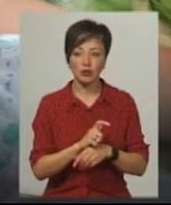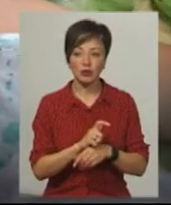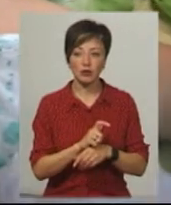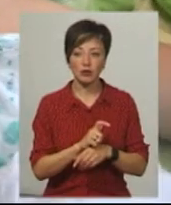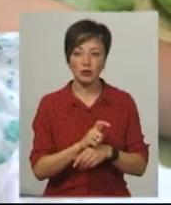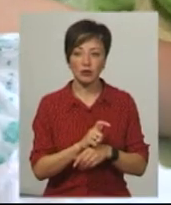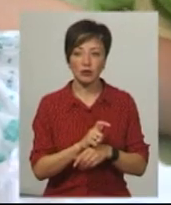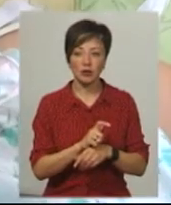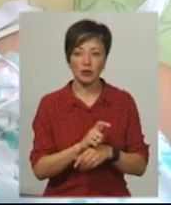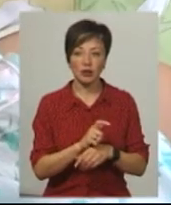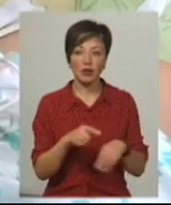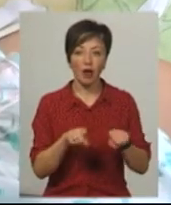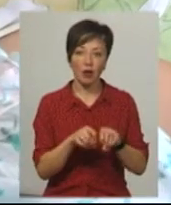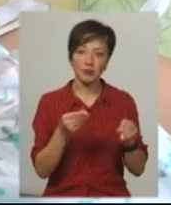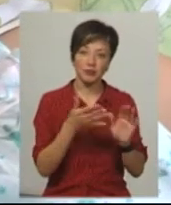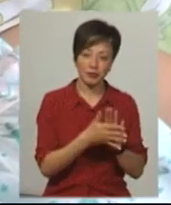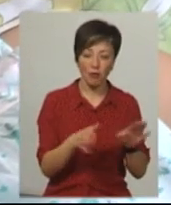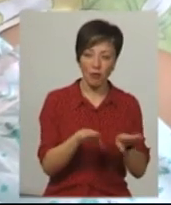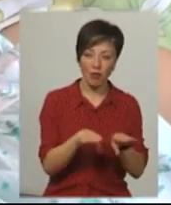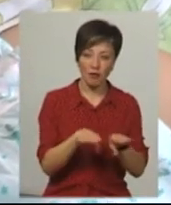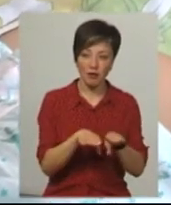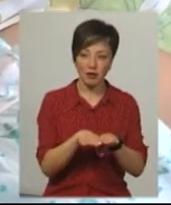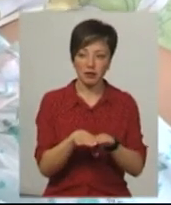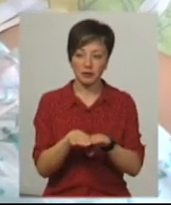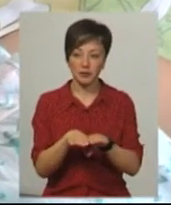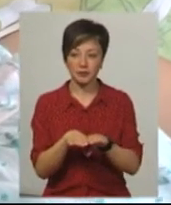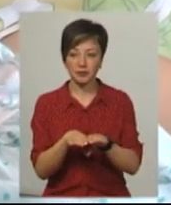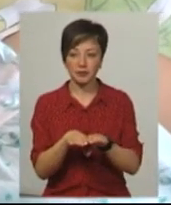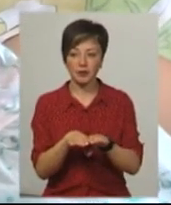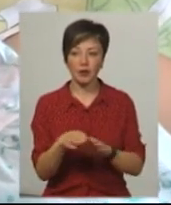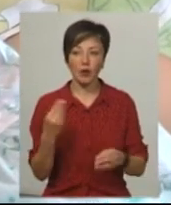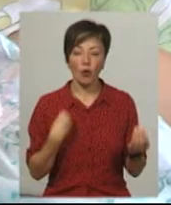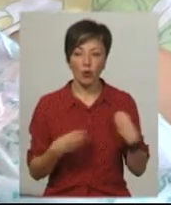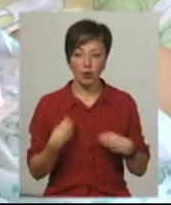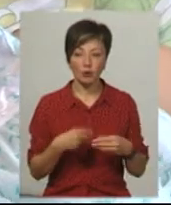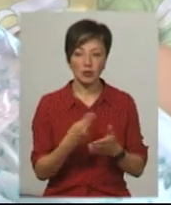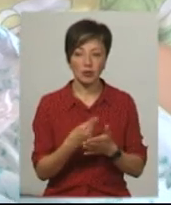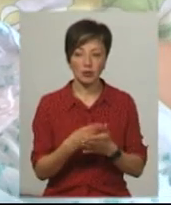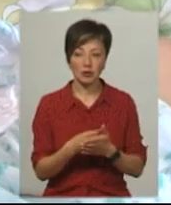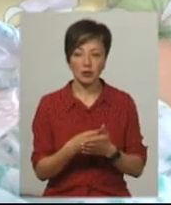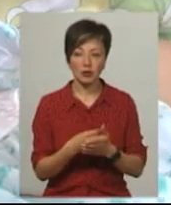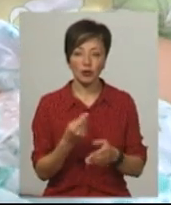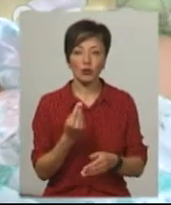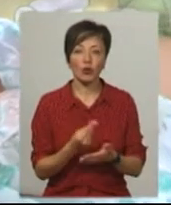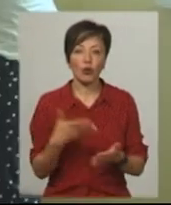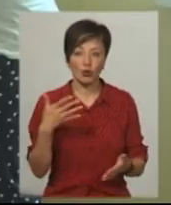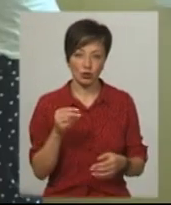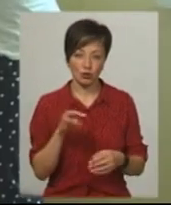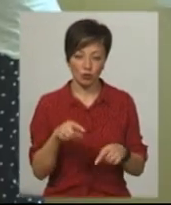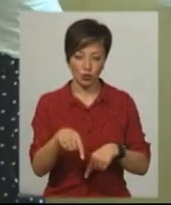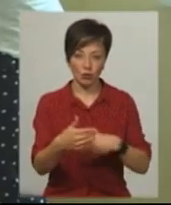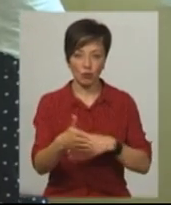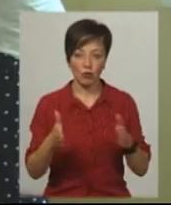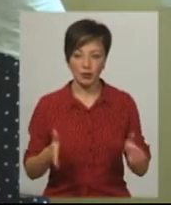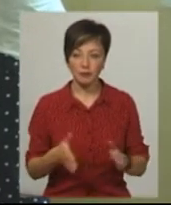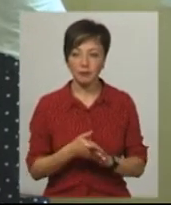На нього би пішло так. Бо якщо взяти по одежі і по цінах, то вони набагато дорожчі. У